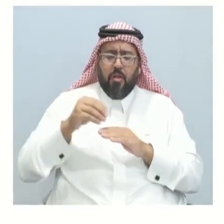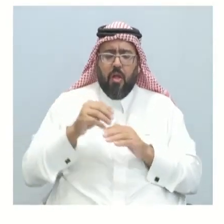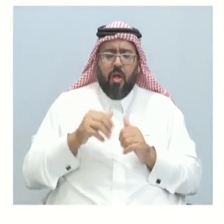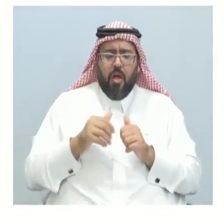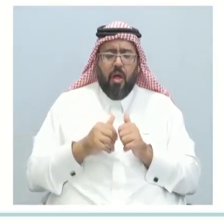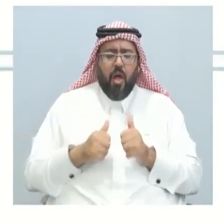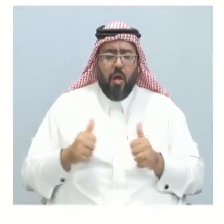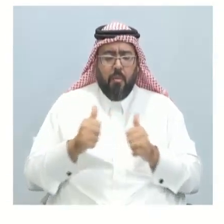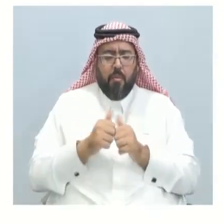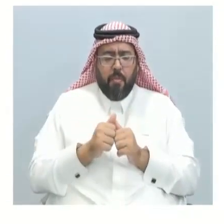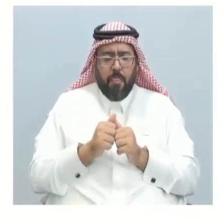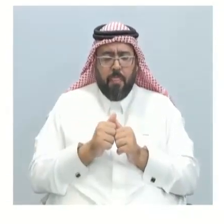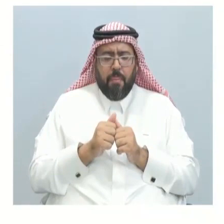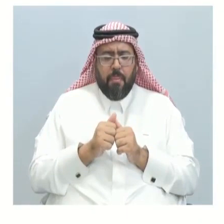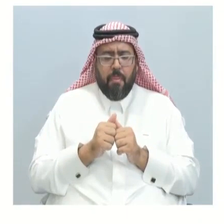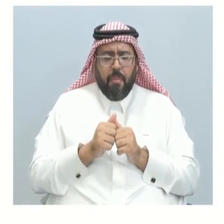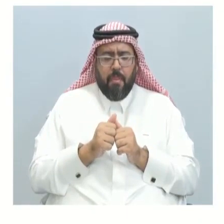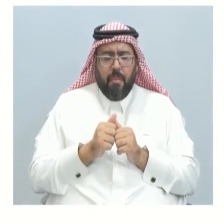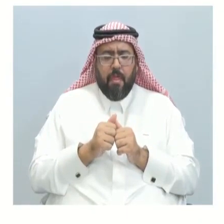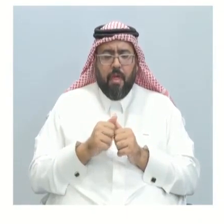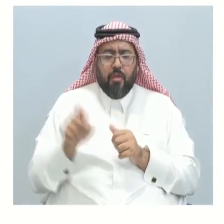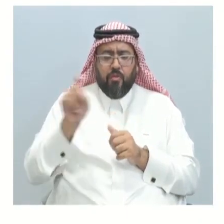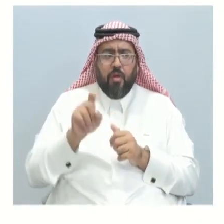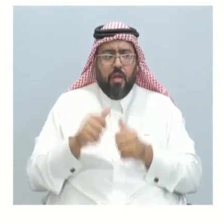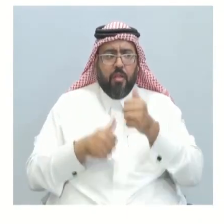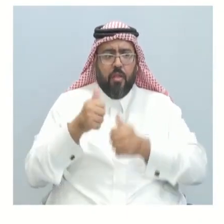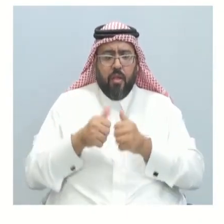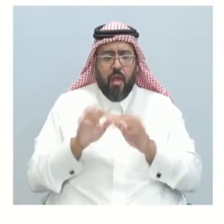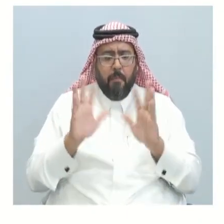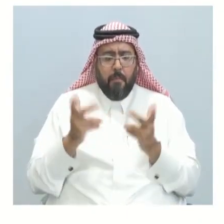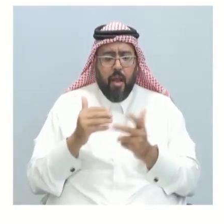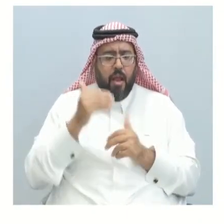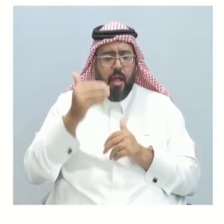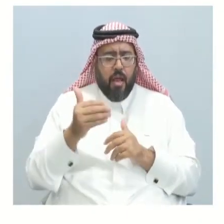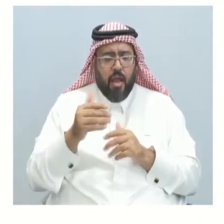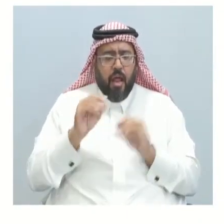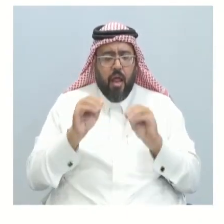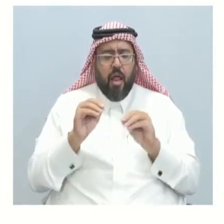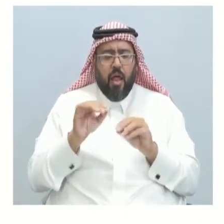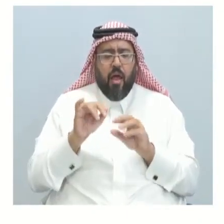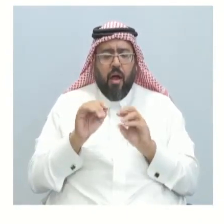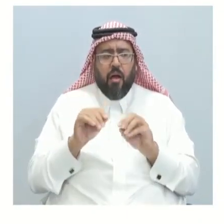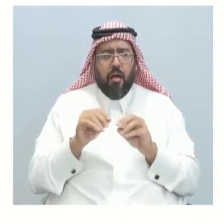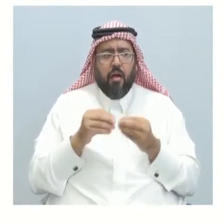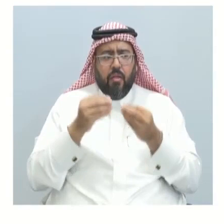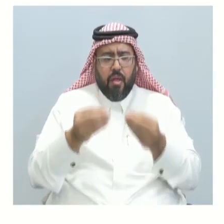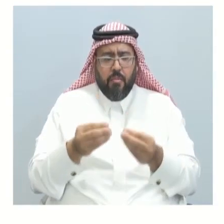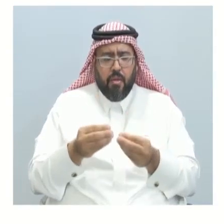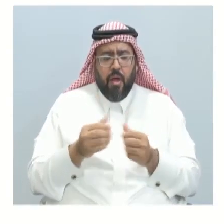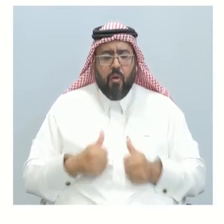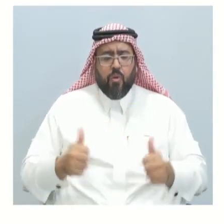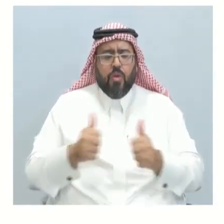في المجتمع في هذ اسئله التقويم السؤال الاول ما الخير الذي يمكن ان تقدمه